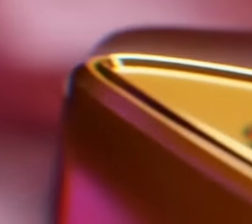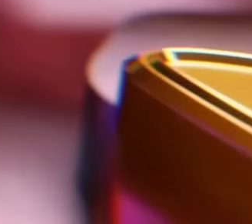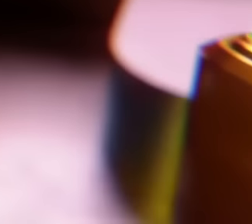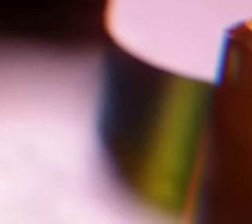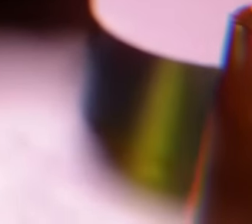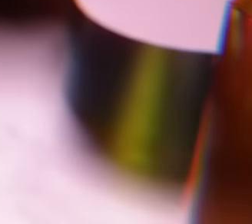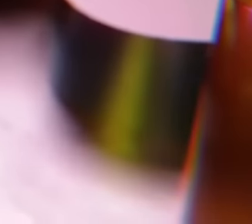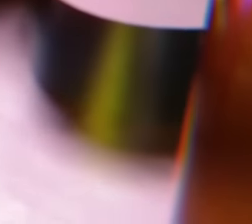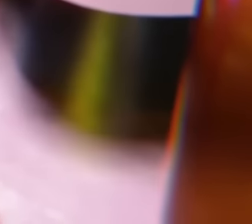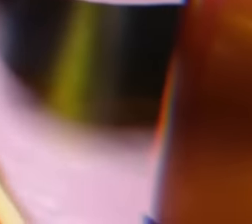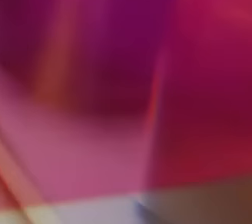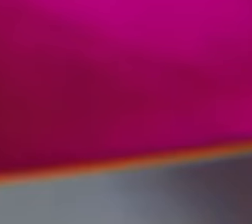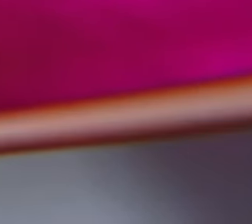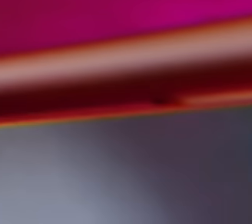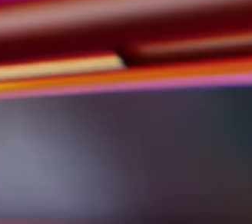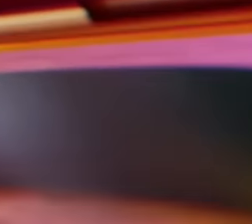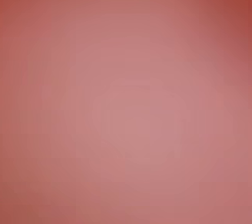رب